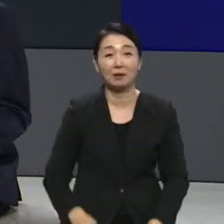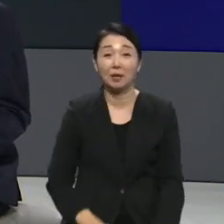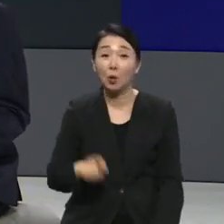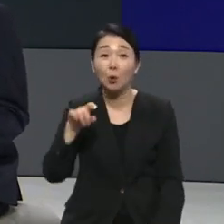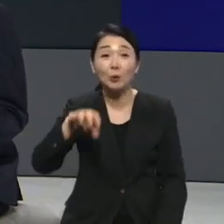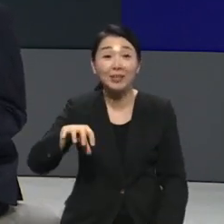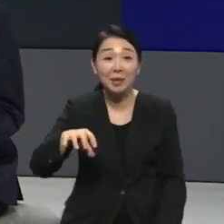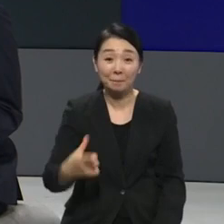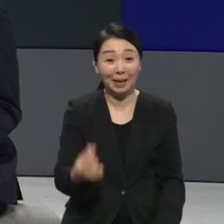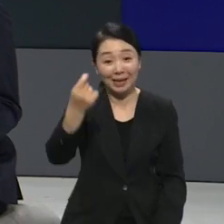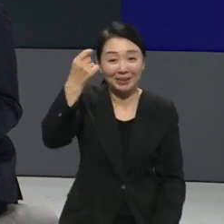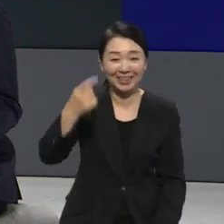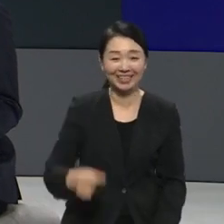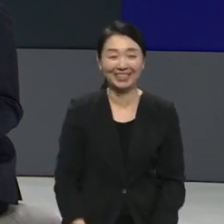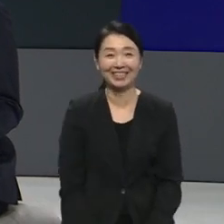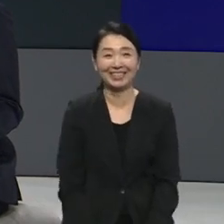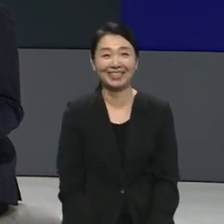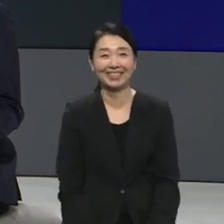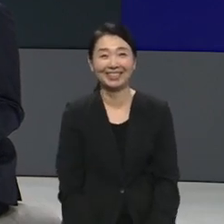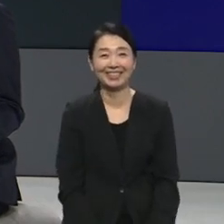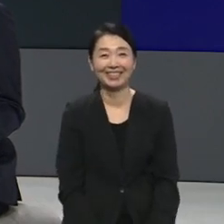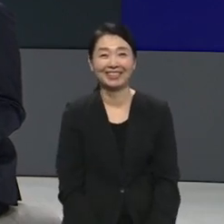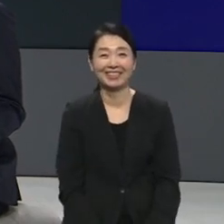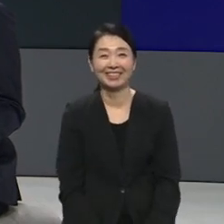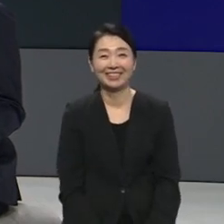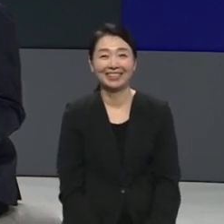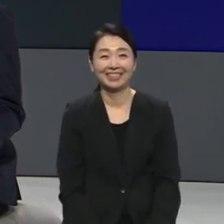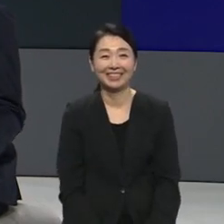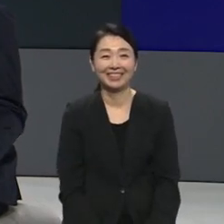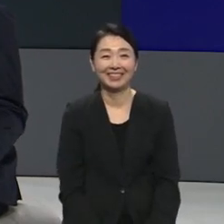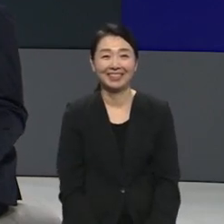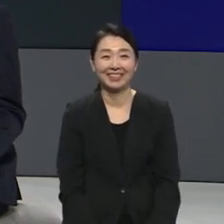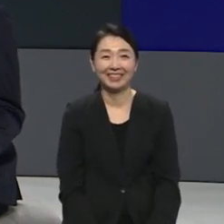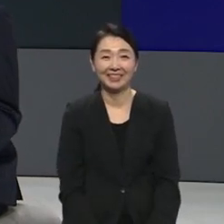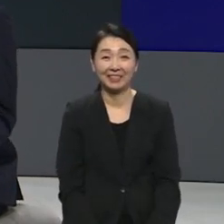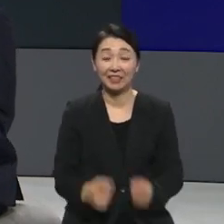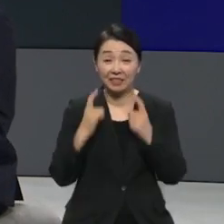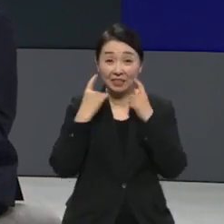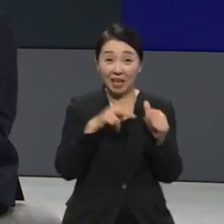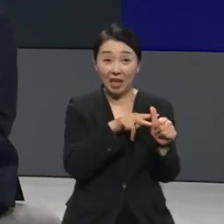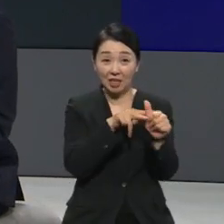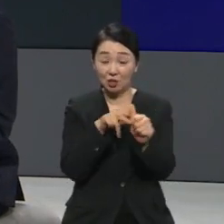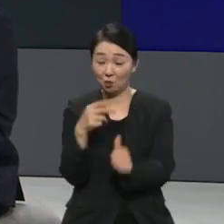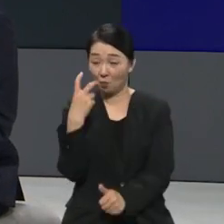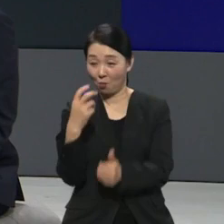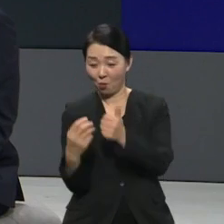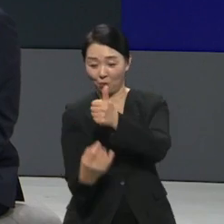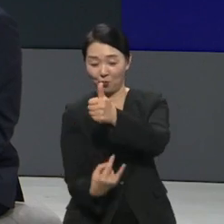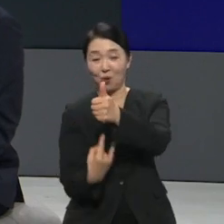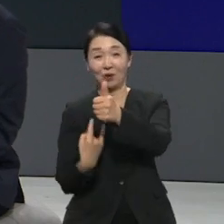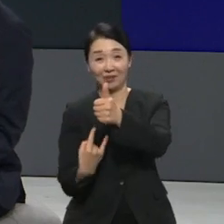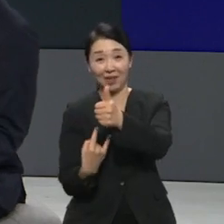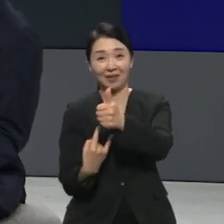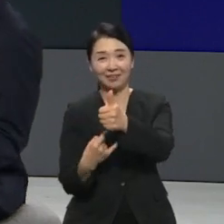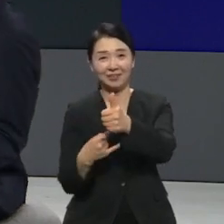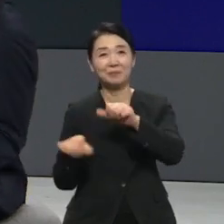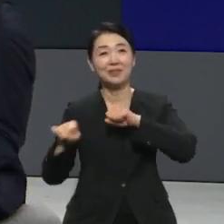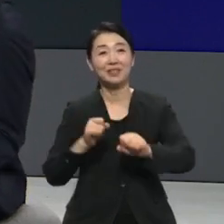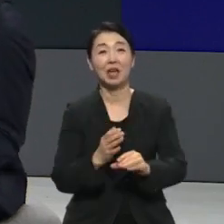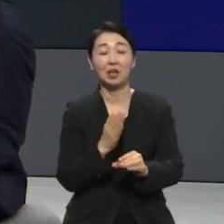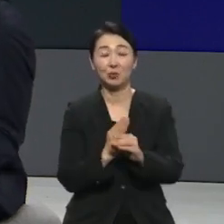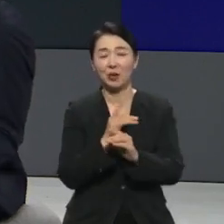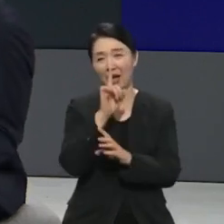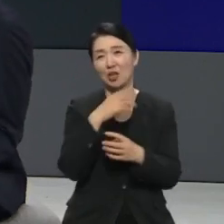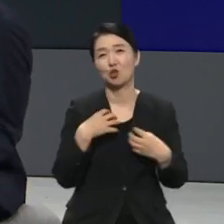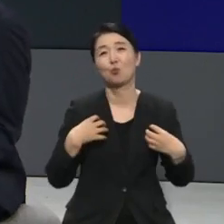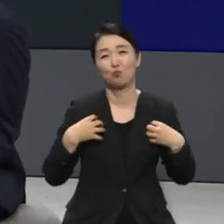어디입니까? 빨리. 바로 알려주세요. 번호를. 네. 그렇죠. 이거를 지금 개인정보보호위원회 여기서 지금 시행하고 아, 이게 있는데요.